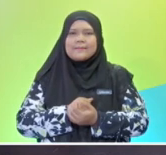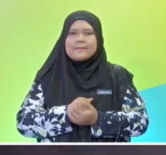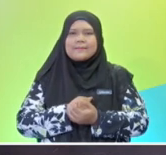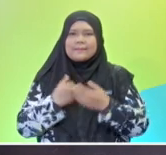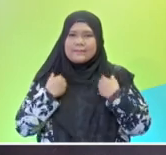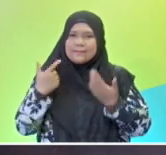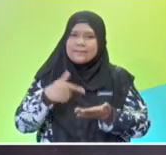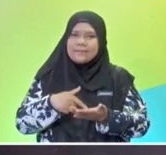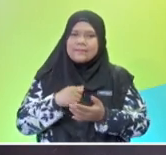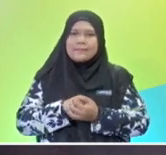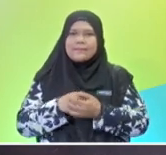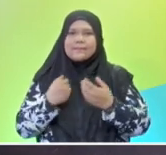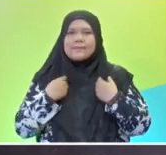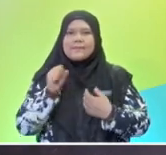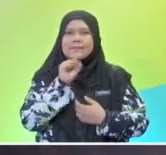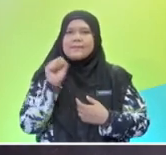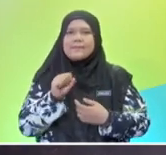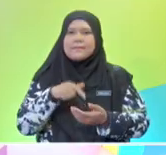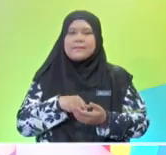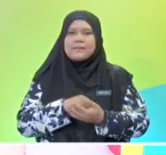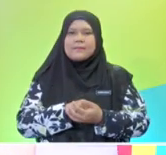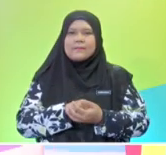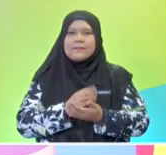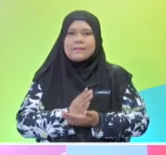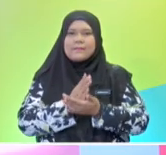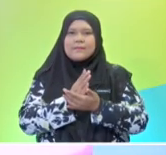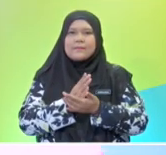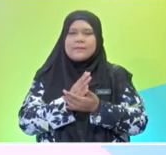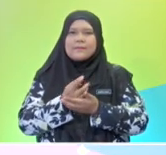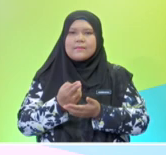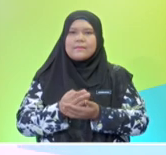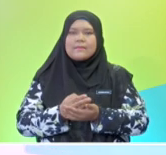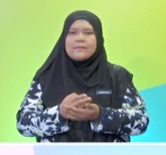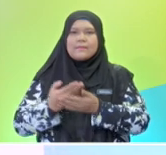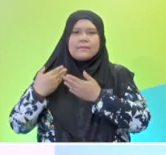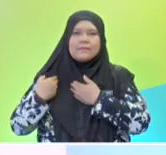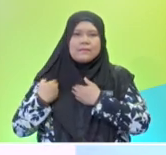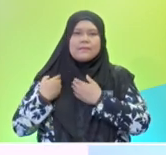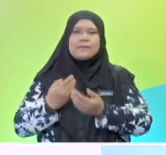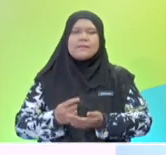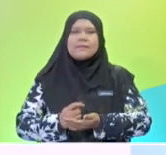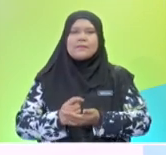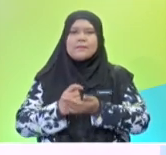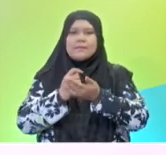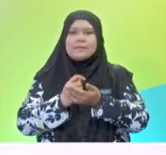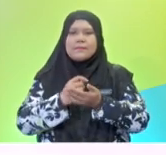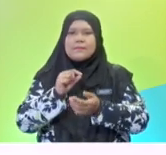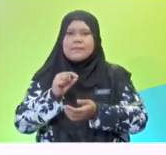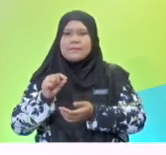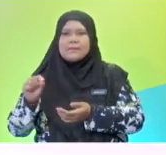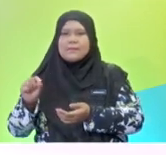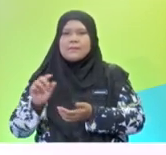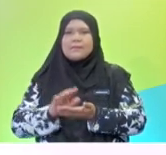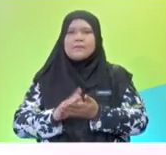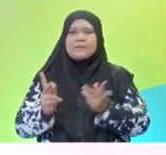cikgu? Soalan seterusnya. Membantu meringankan beban ayah dengan menolongnya. Tempat kosong